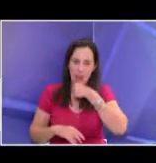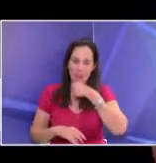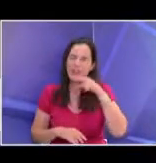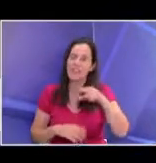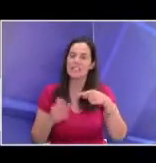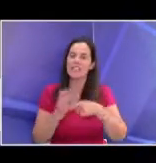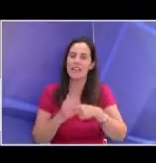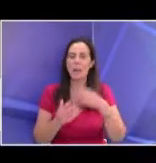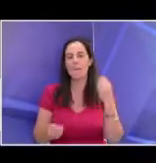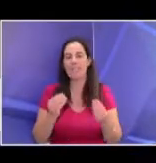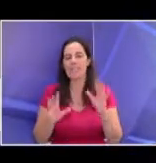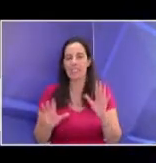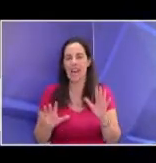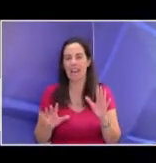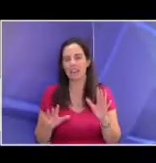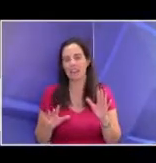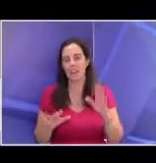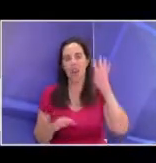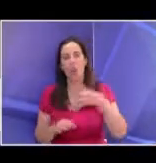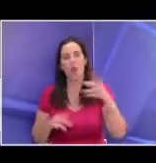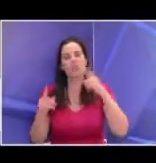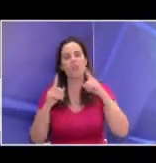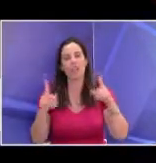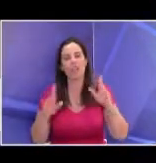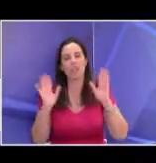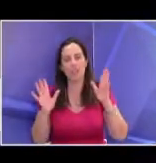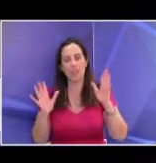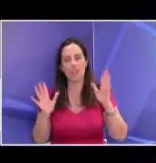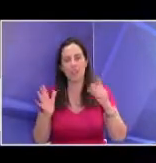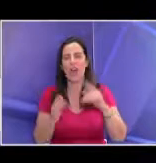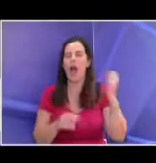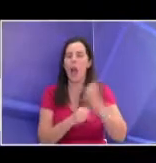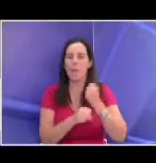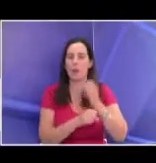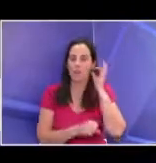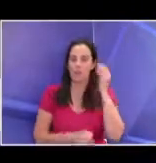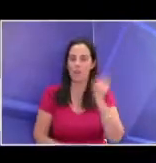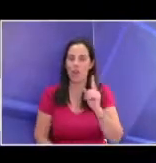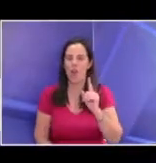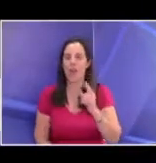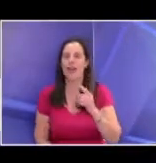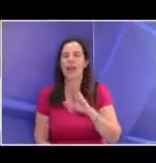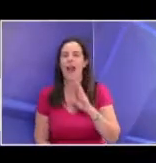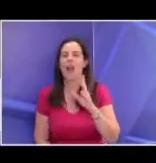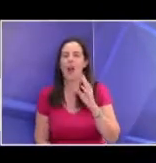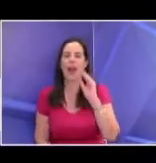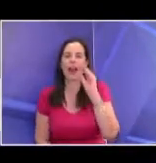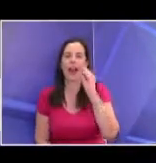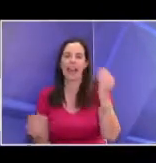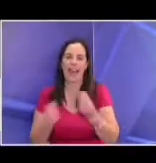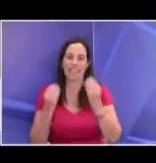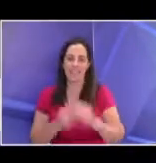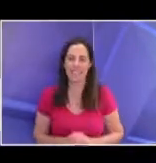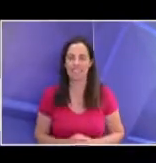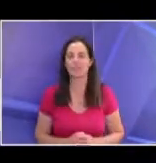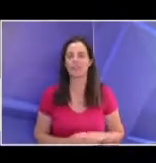וזה מין משחק כזה על לוח שנה שסוף סוף מתייחס לפועלם של נשים, ולא רק מתייחס אליהם כחפץ. לפועלות, ולא לפועלים.